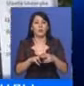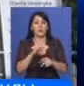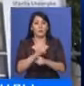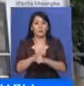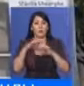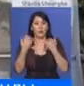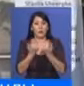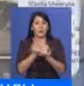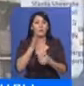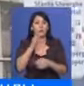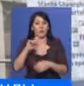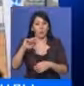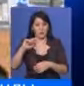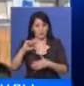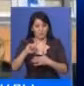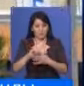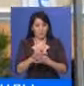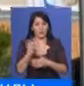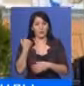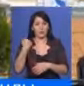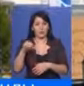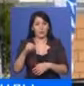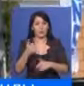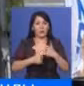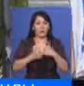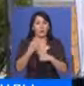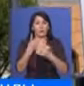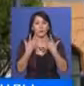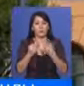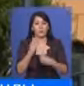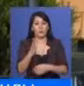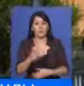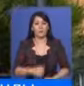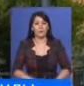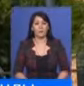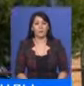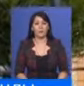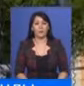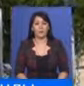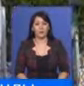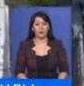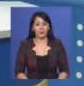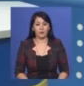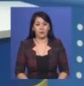жерлес шабандоздардың бұл карантиннен кейінгі алғашқы жеңістері. Жарыс 2 күнге созылады.